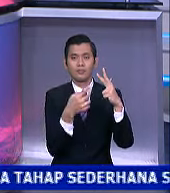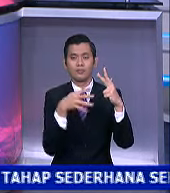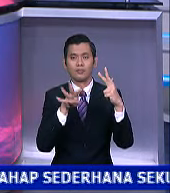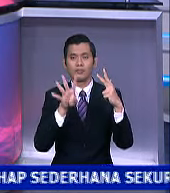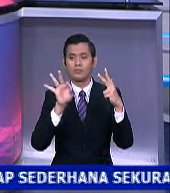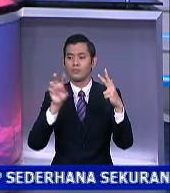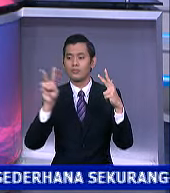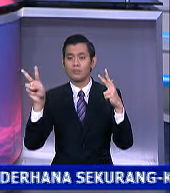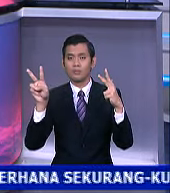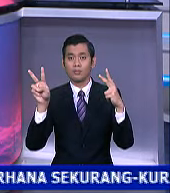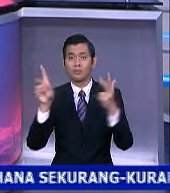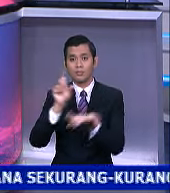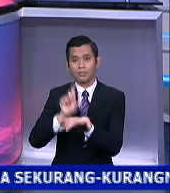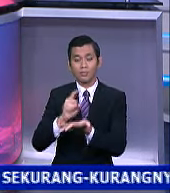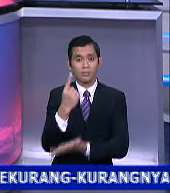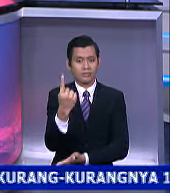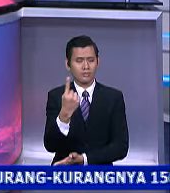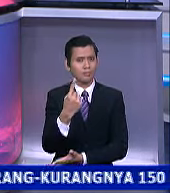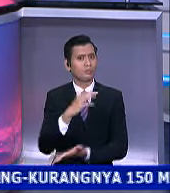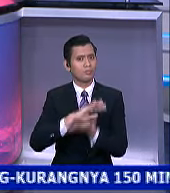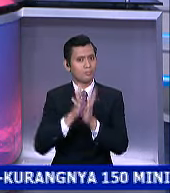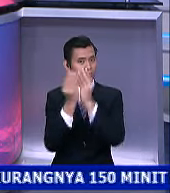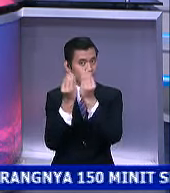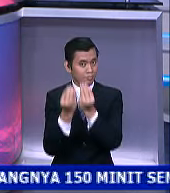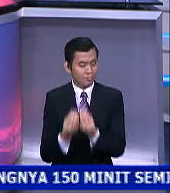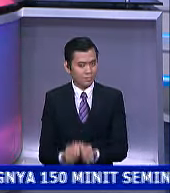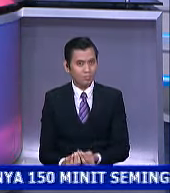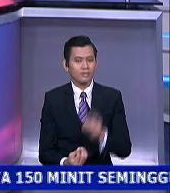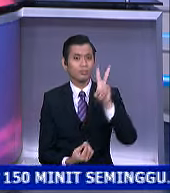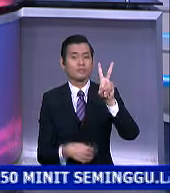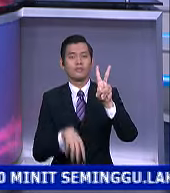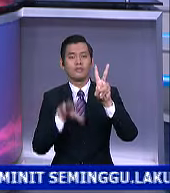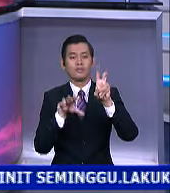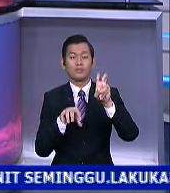316,492 adalah dos pertama. Dan secara kumulatifnya,